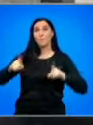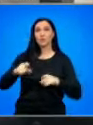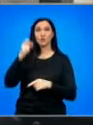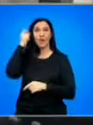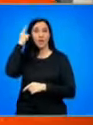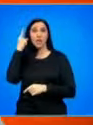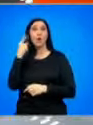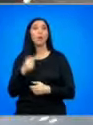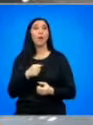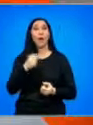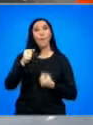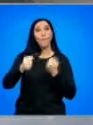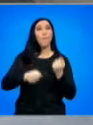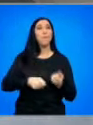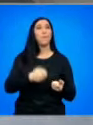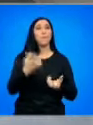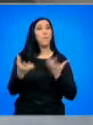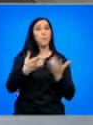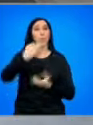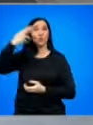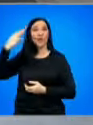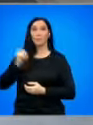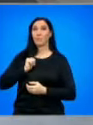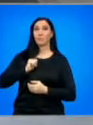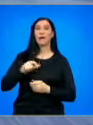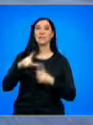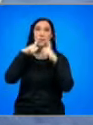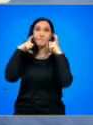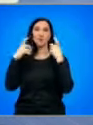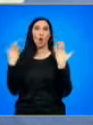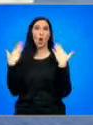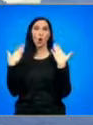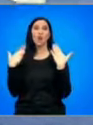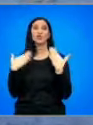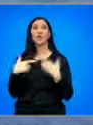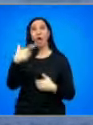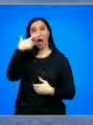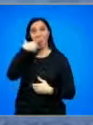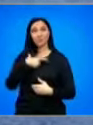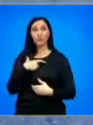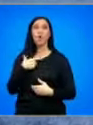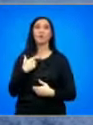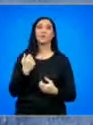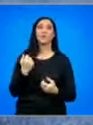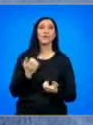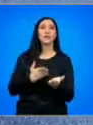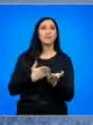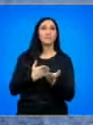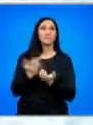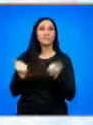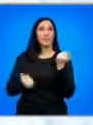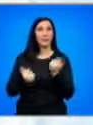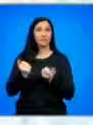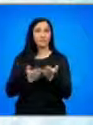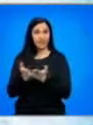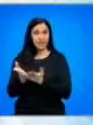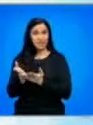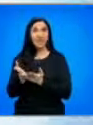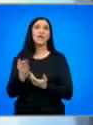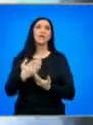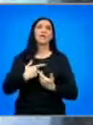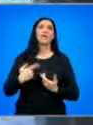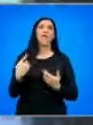от пожарната. Предпазни маски с охлаждане, автономни превозни средства и космически капсули за многократна употреба.